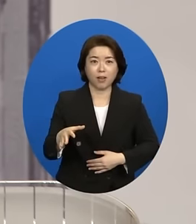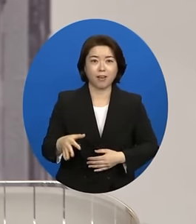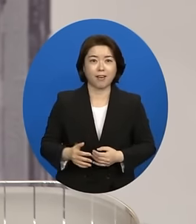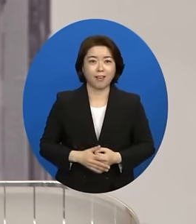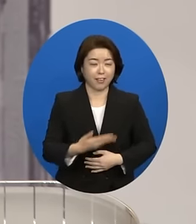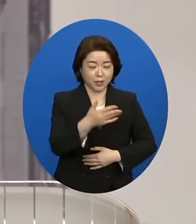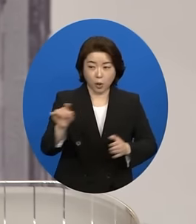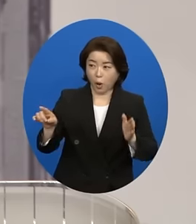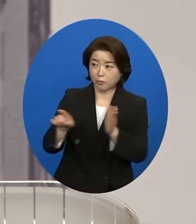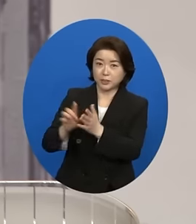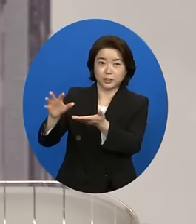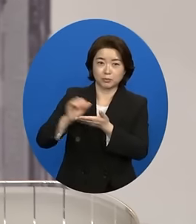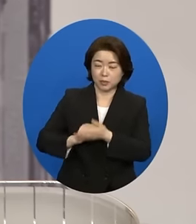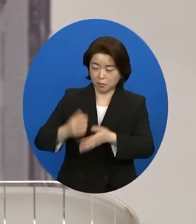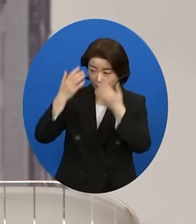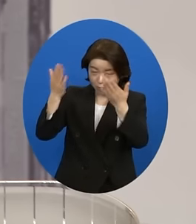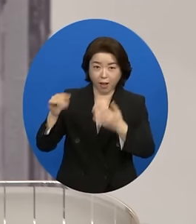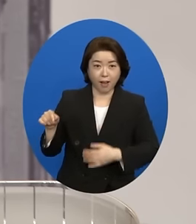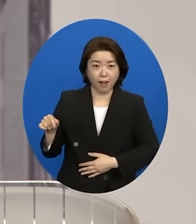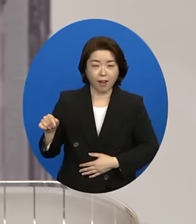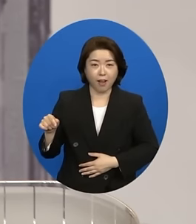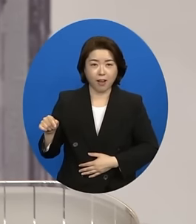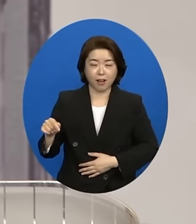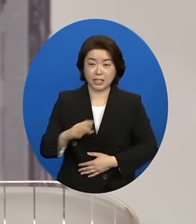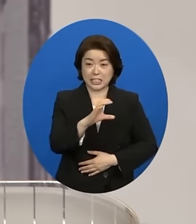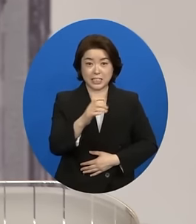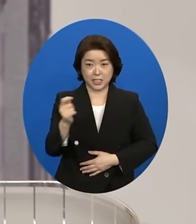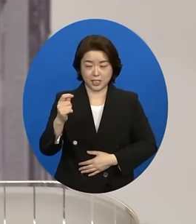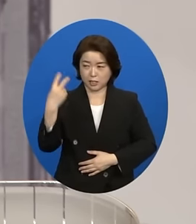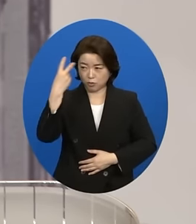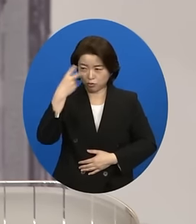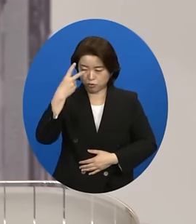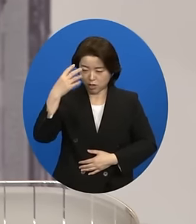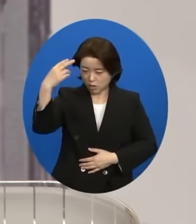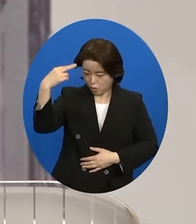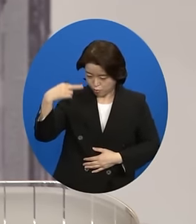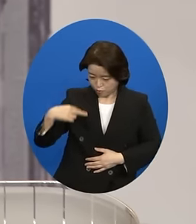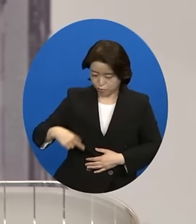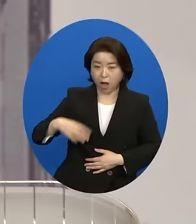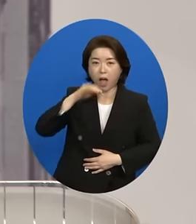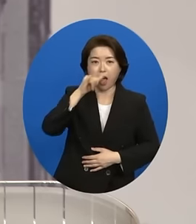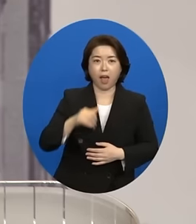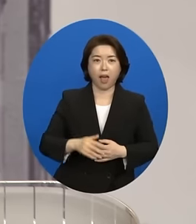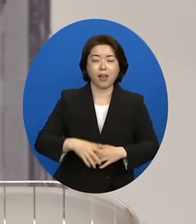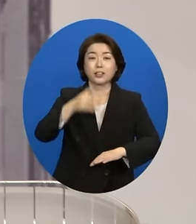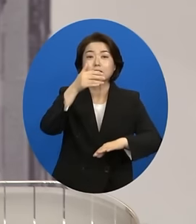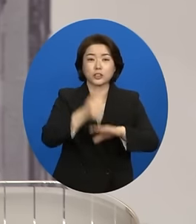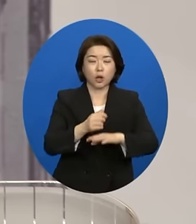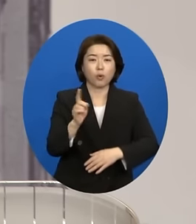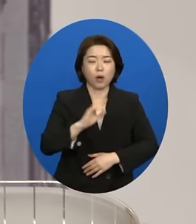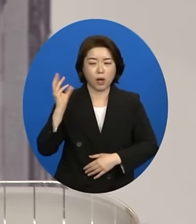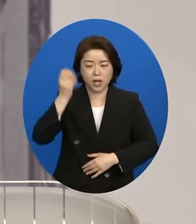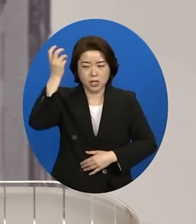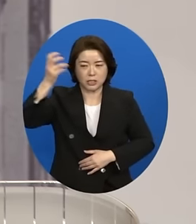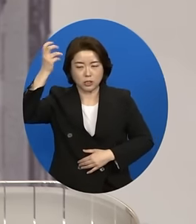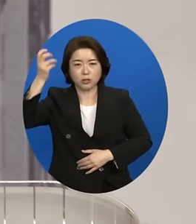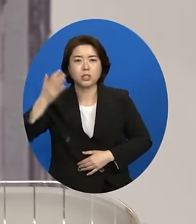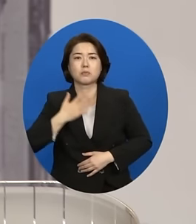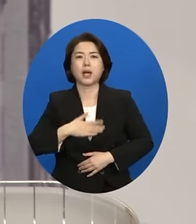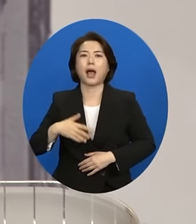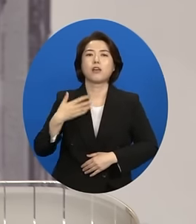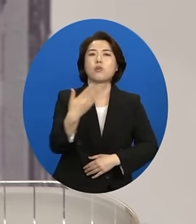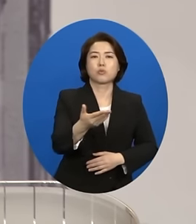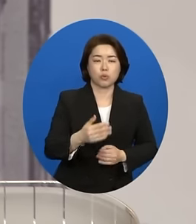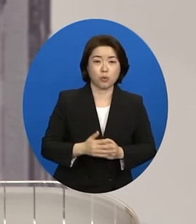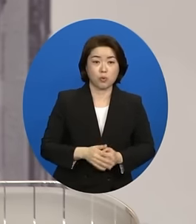여러분이 믿음으로 받으면 공짜로 CT 촬영을 하는 겁니다. 그리고 그 결과를 여러분 성령께서 여러분에게 알려주실 겁니다.